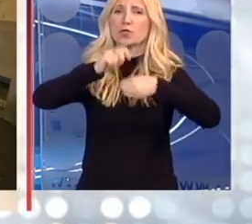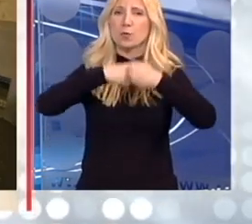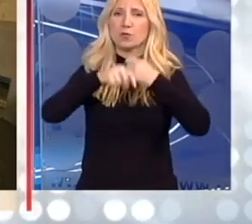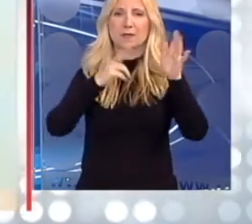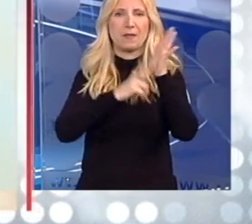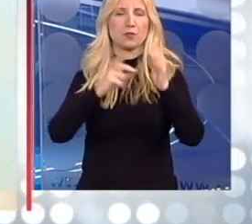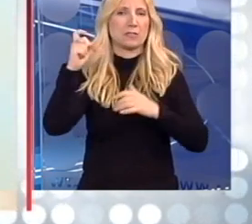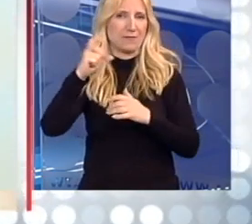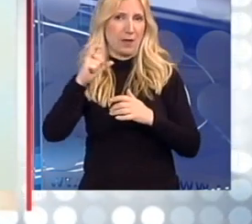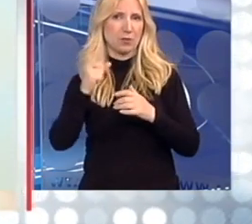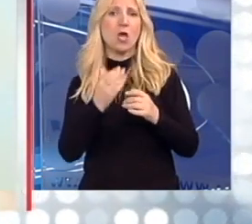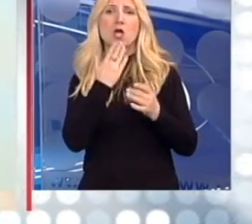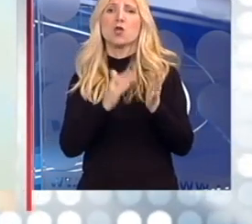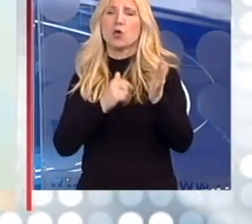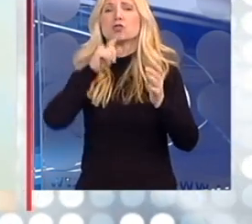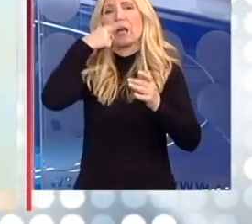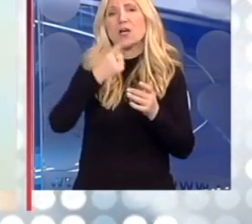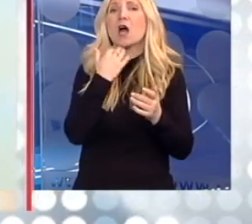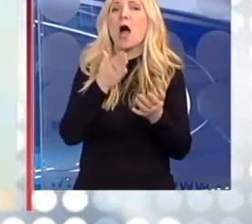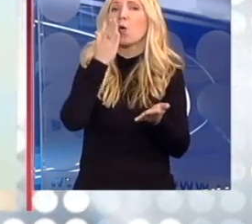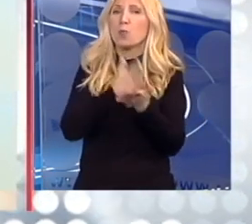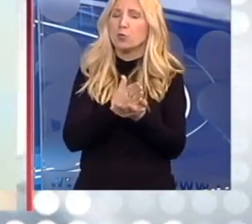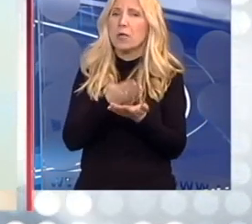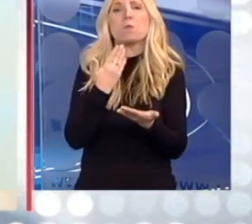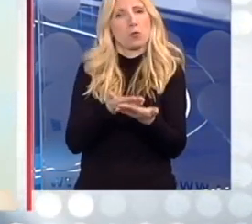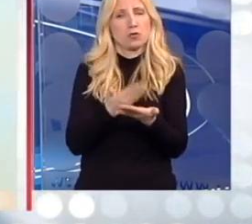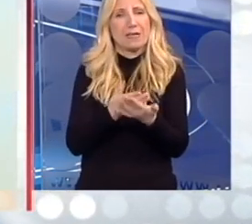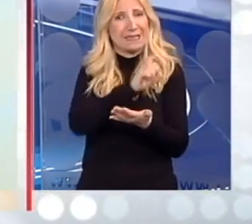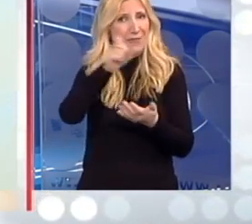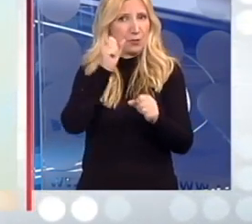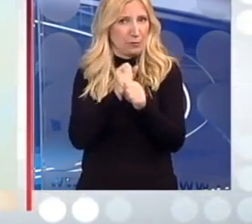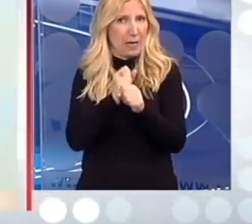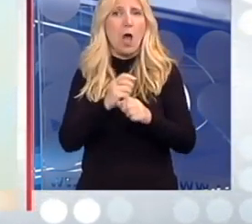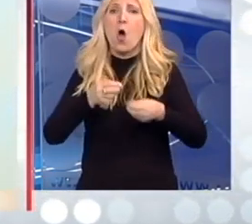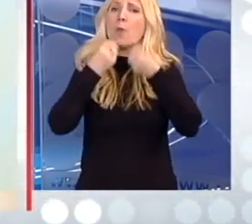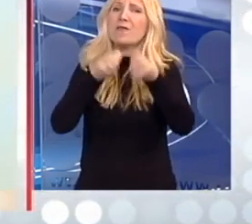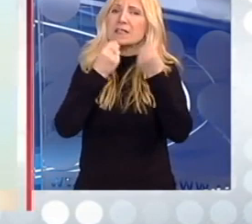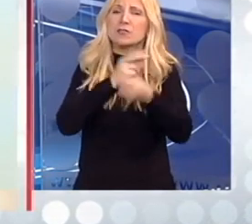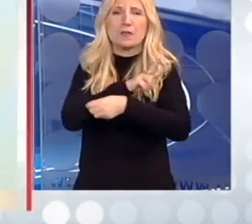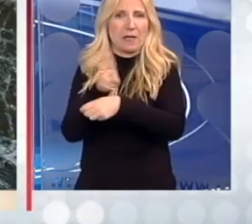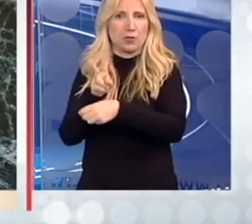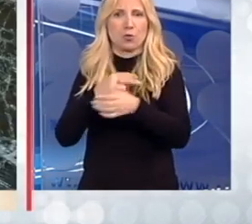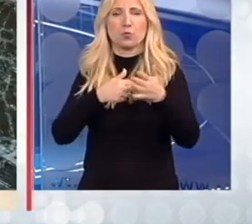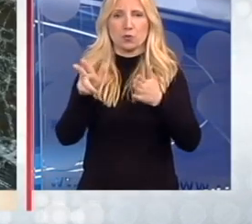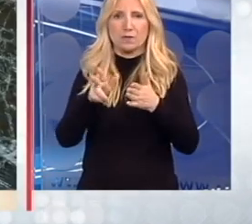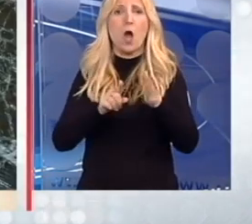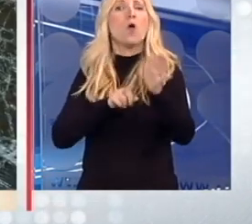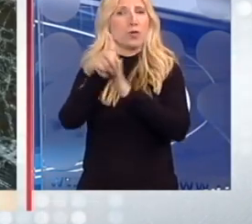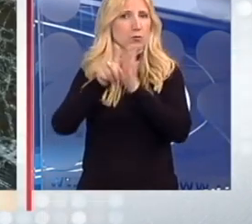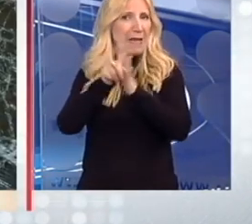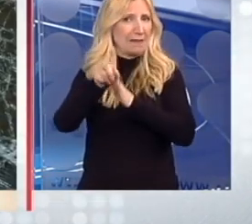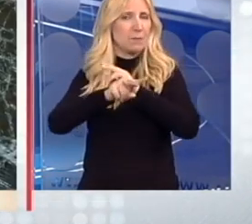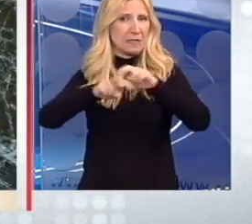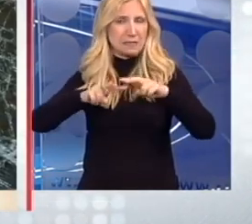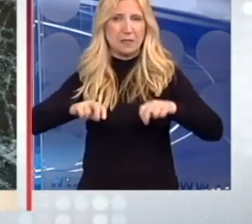Nebojša Stefanović i dodaje da će, ukoliko bude elemenata krivičnog dela, obavestiti nadležno tužilaštvo. O rezultatima